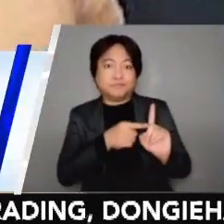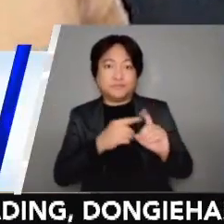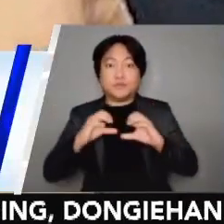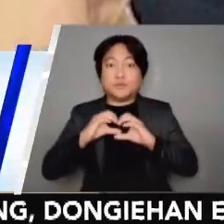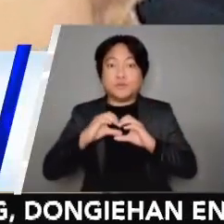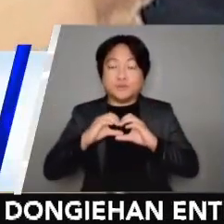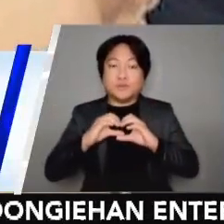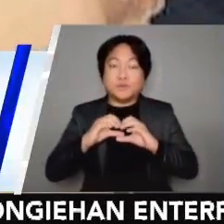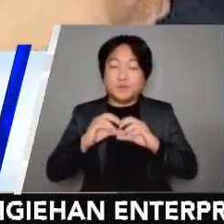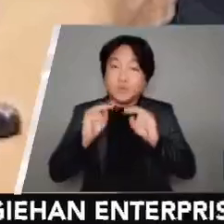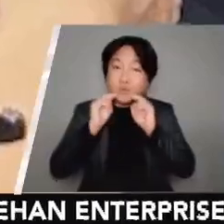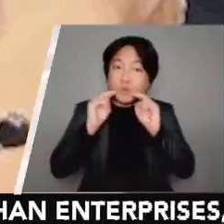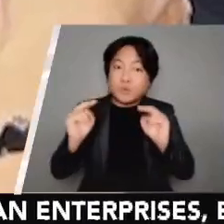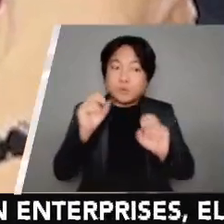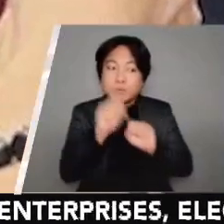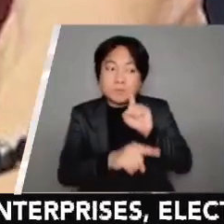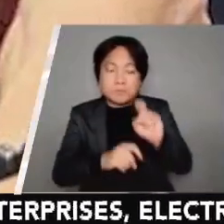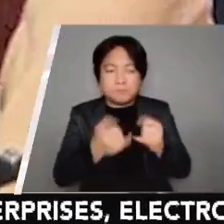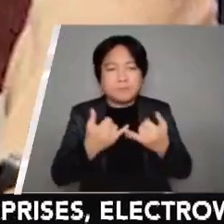ng pulisya.